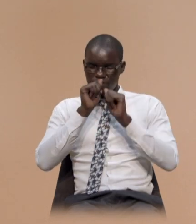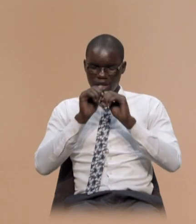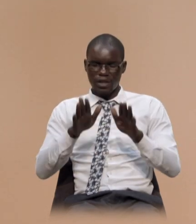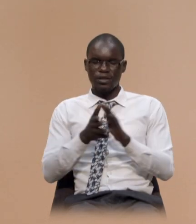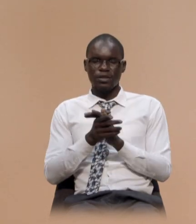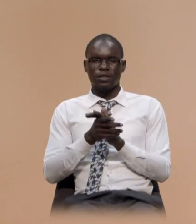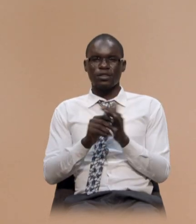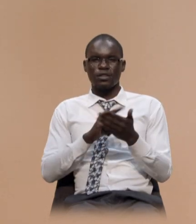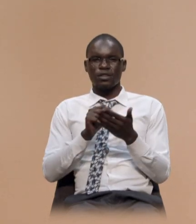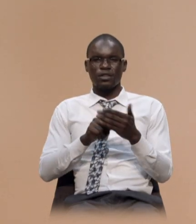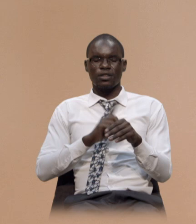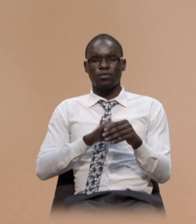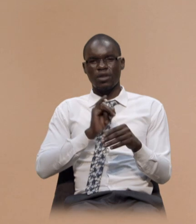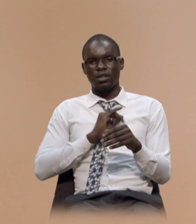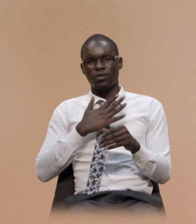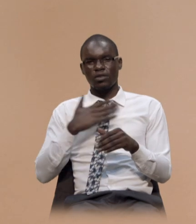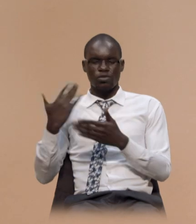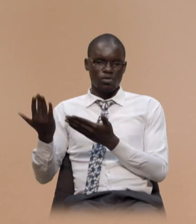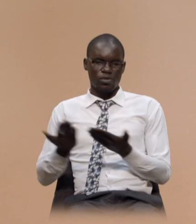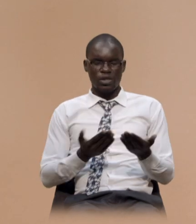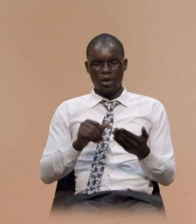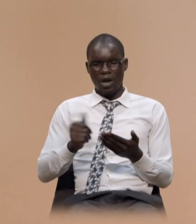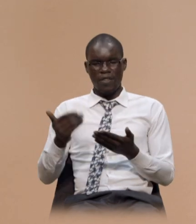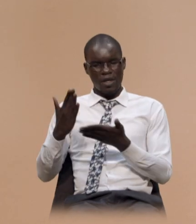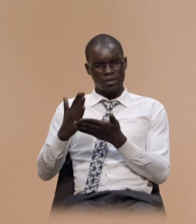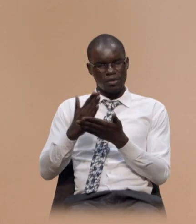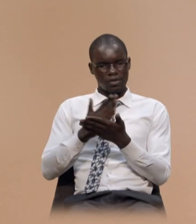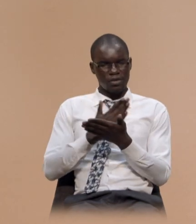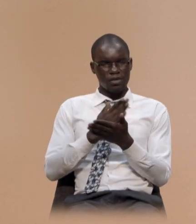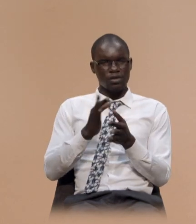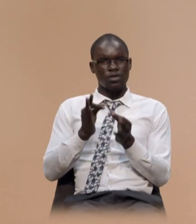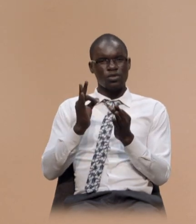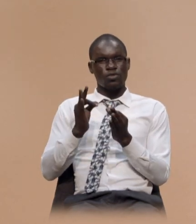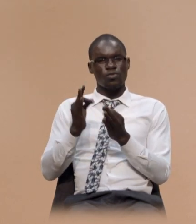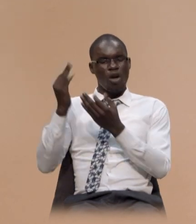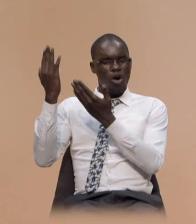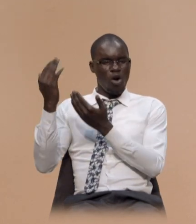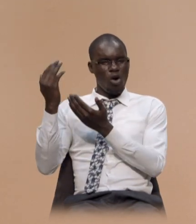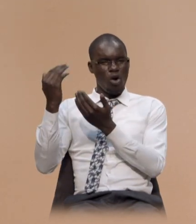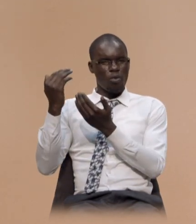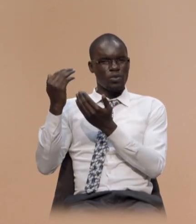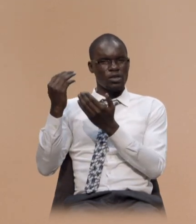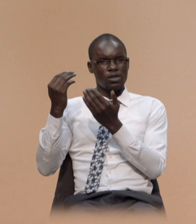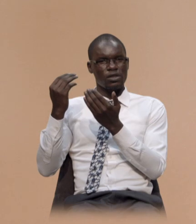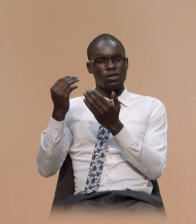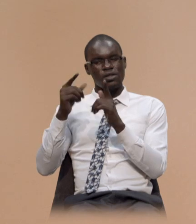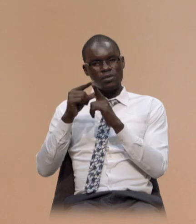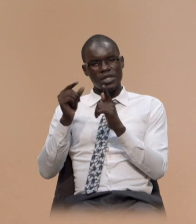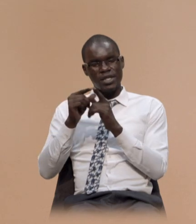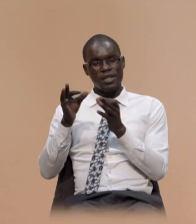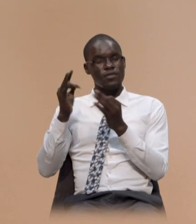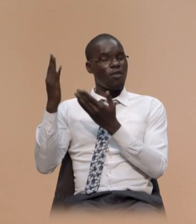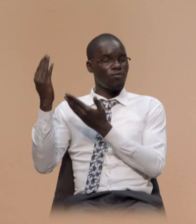wakati huu tena, na kukaribisha kwa kipindi kingine cha matumaini. ujumbe wa matumaini. Kwa wakati